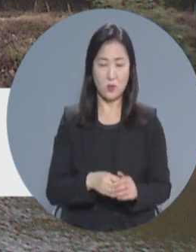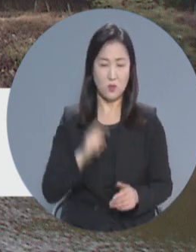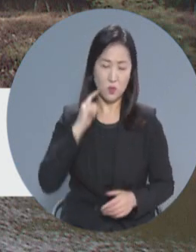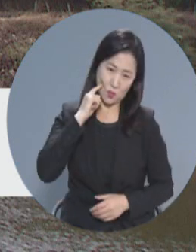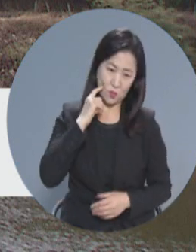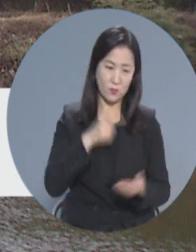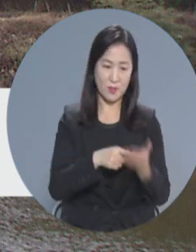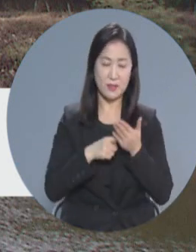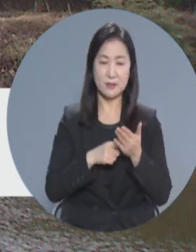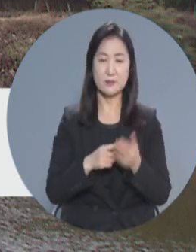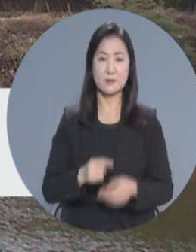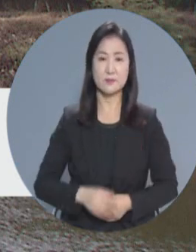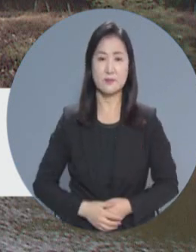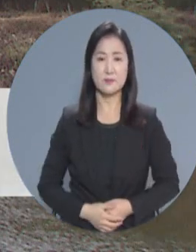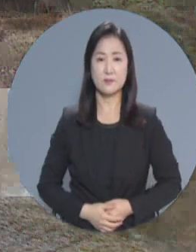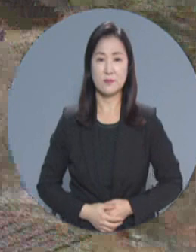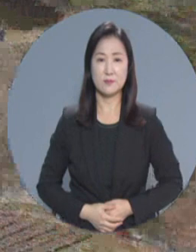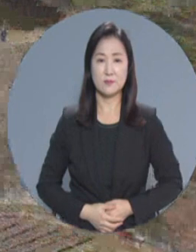강서영 기자입니다.